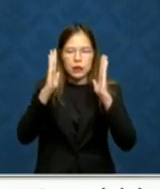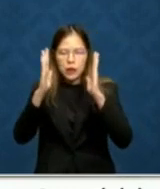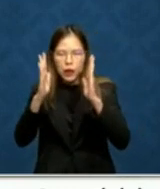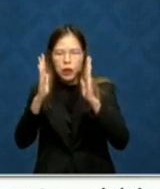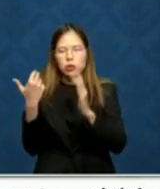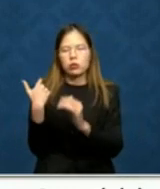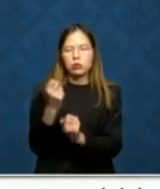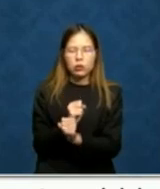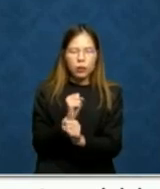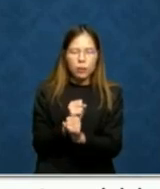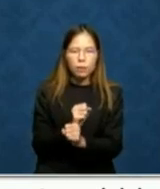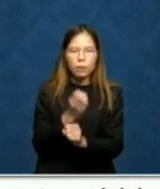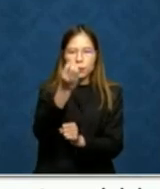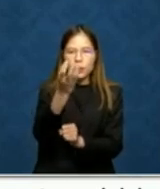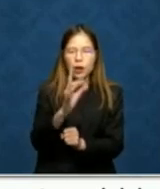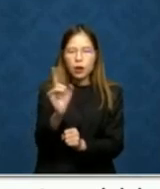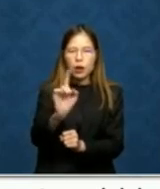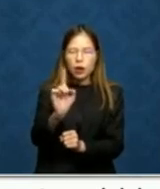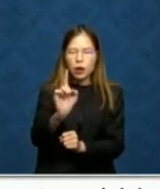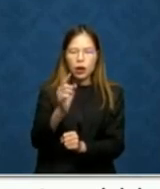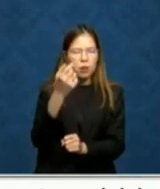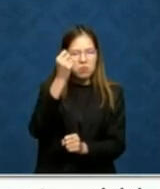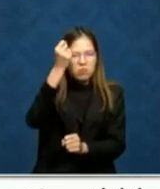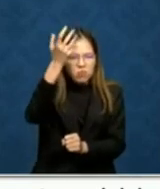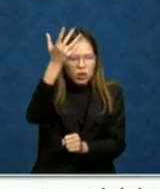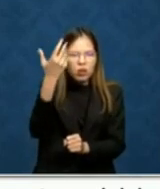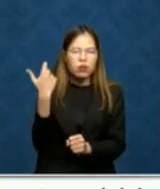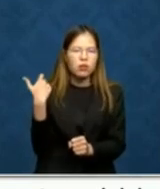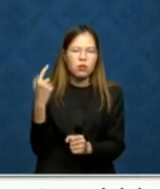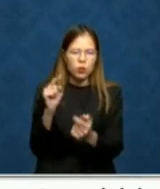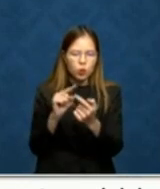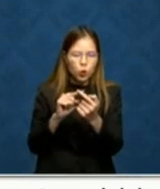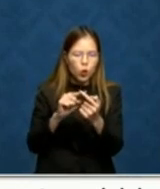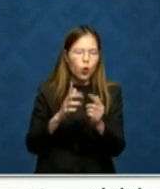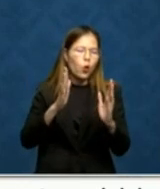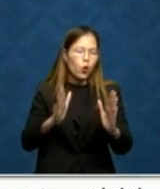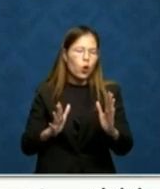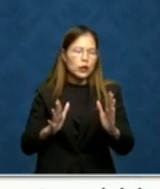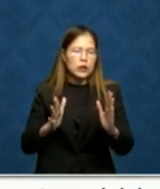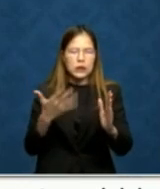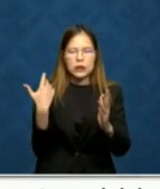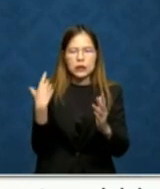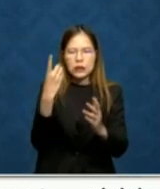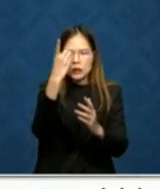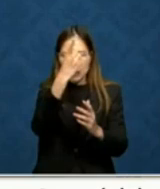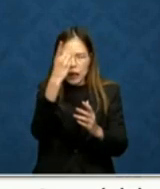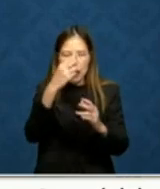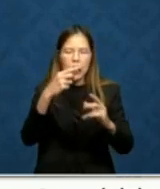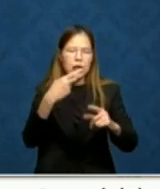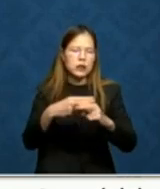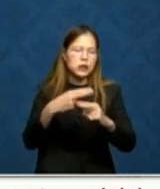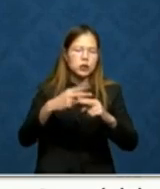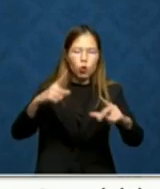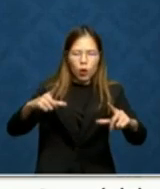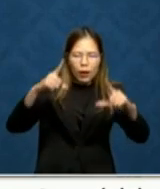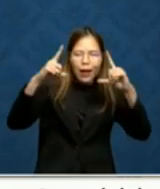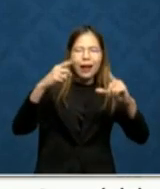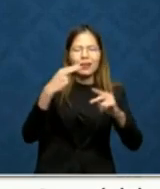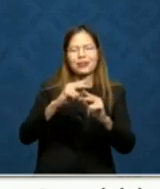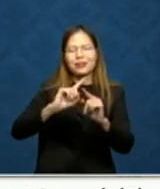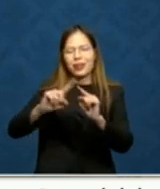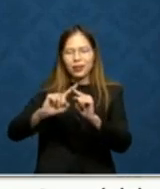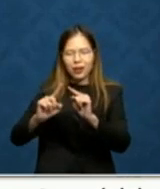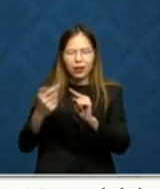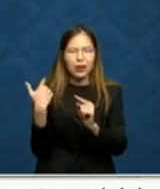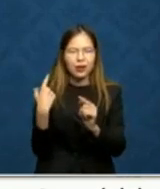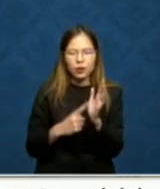ทำให้คนส่วนมากอาจจะไม่เข้าใจระหว่างบุคคลสาธารณะและพื้นที่ความเป็นส่วนตัวของบุคคลเหล่านั้น